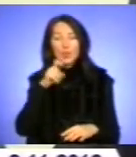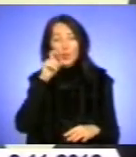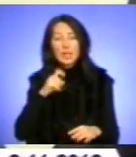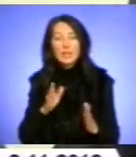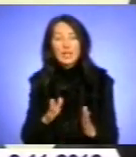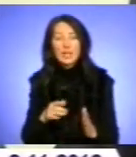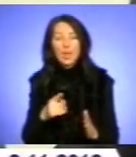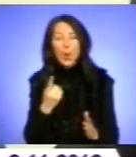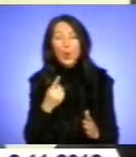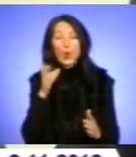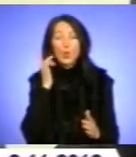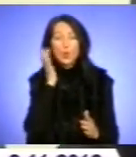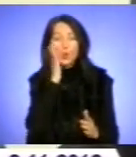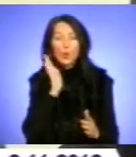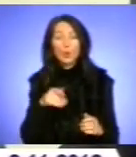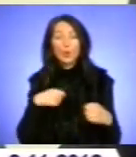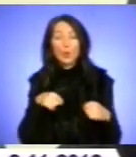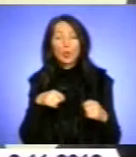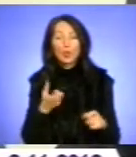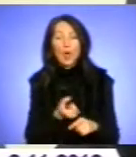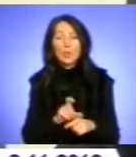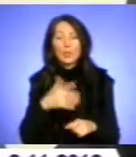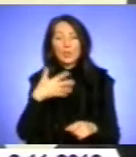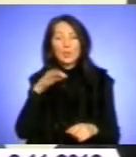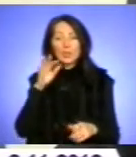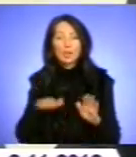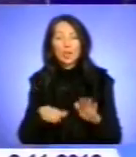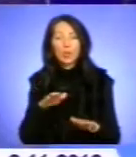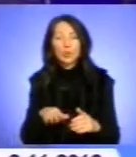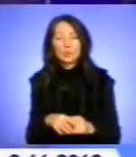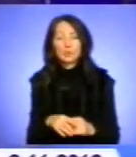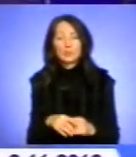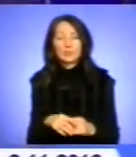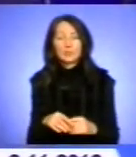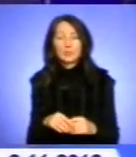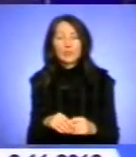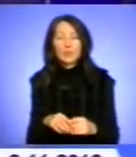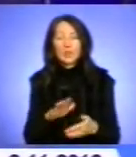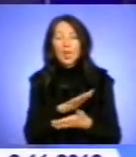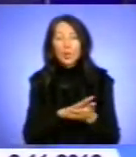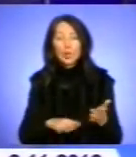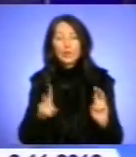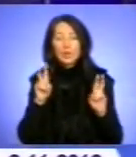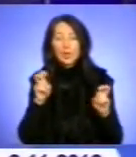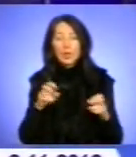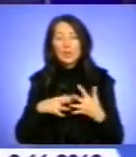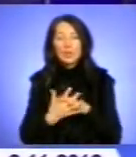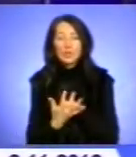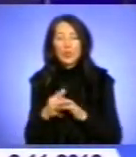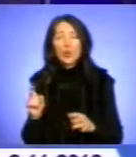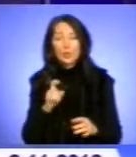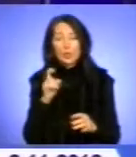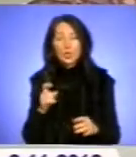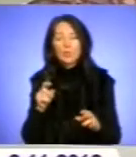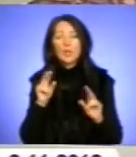тільки одного цукру було продано більше 50 тонн. і на продовження теми сільського господарства.